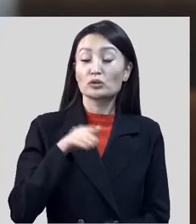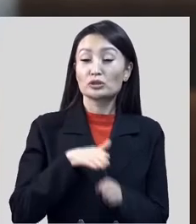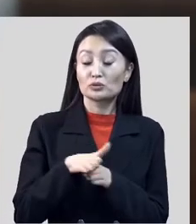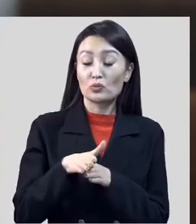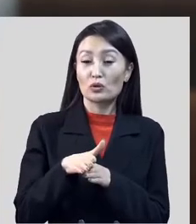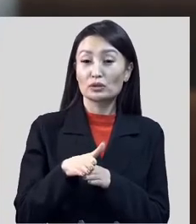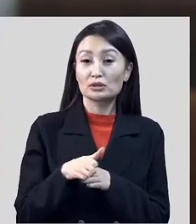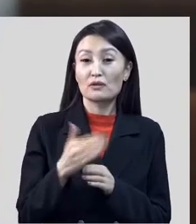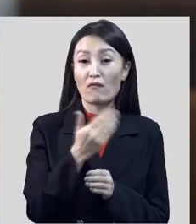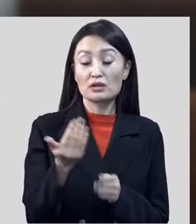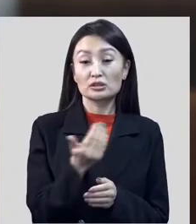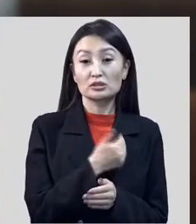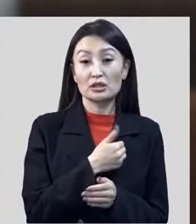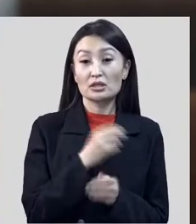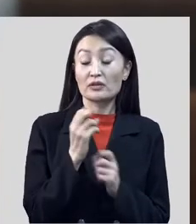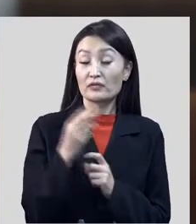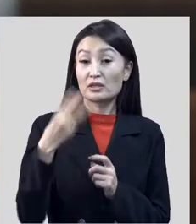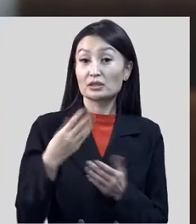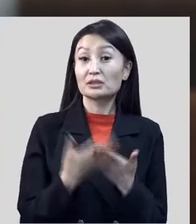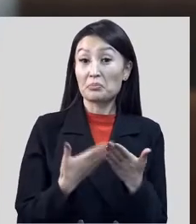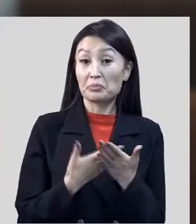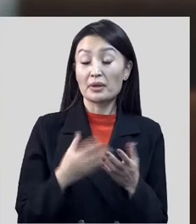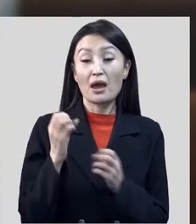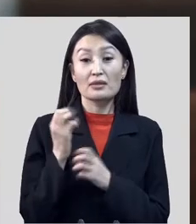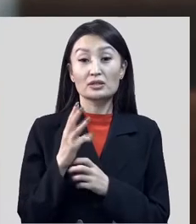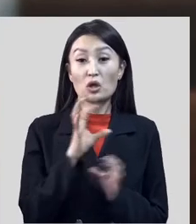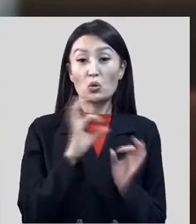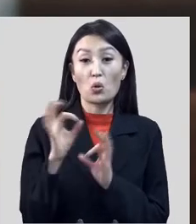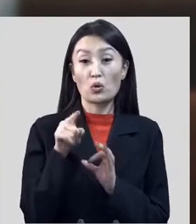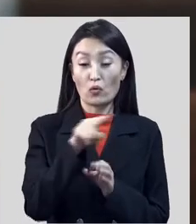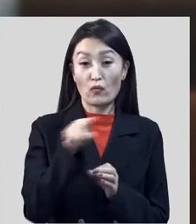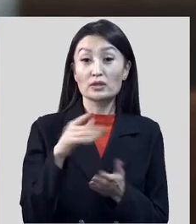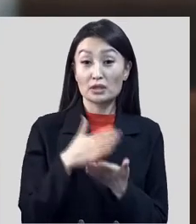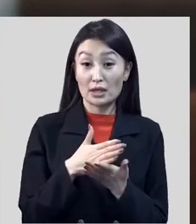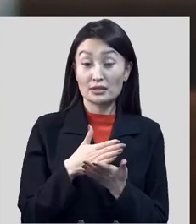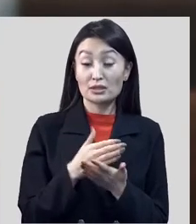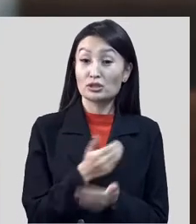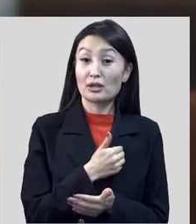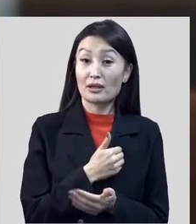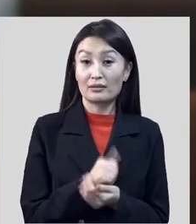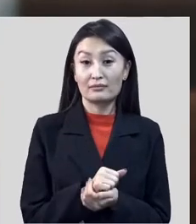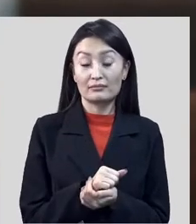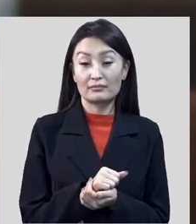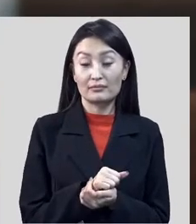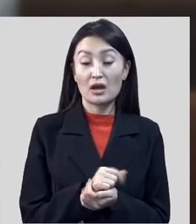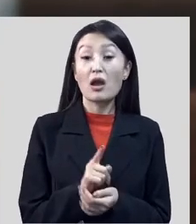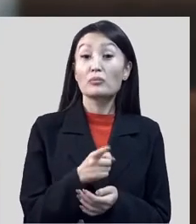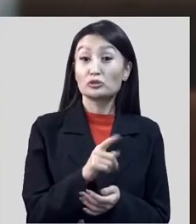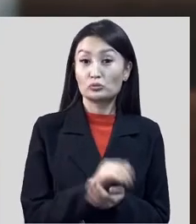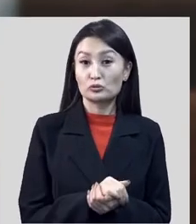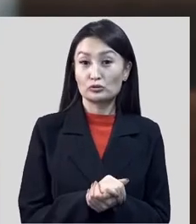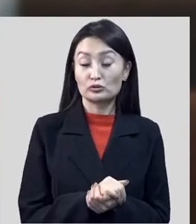12-30 а в 1300 у вас есть желание почему